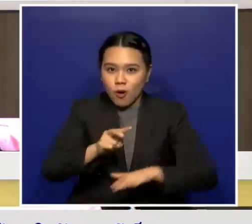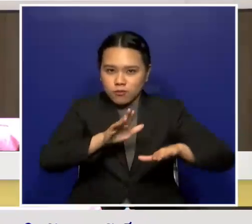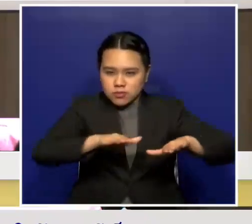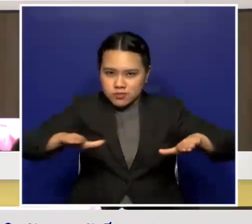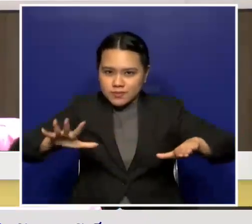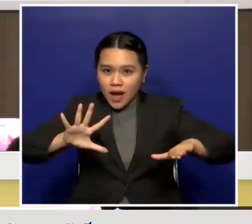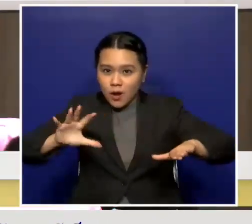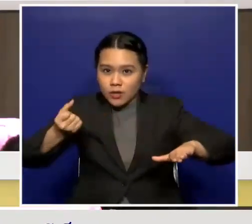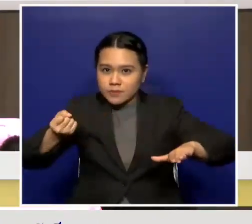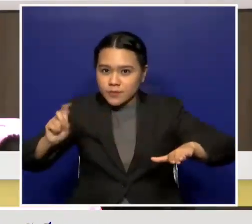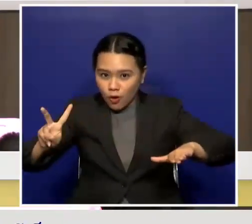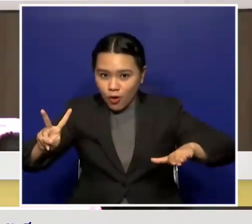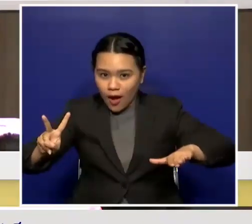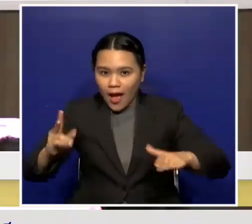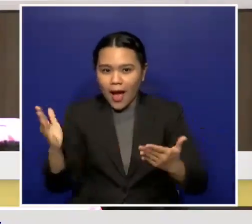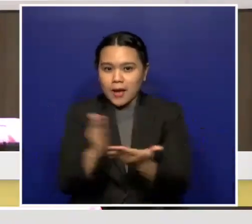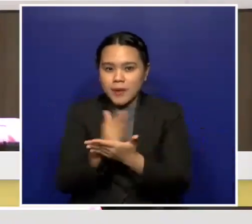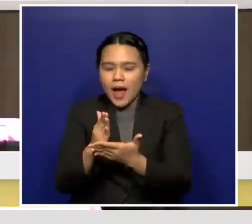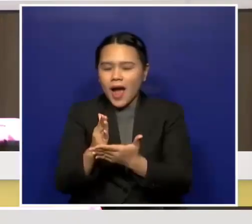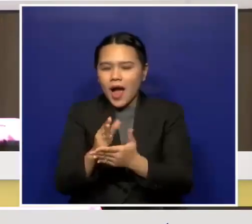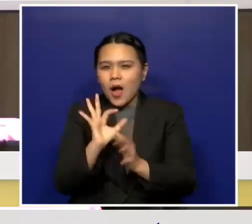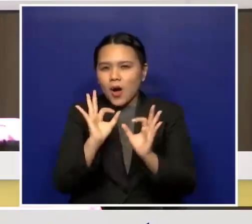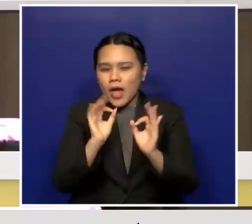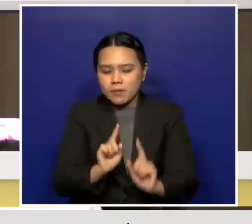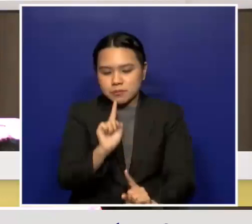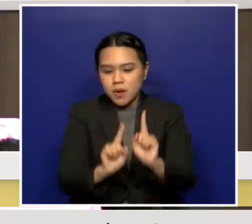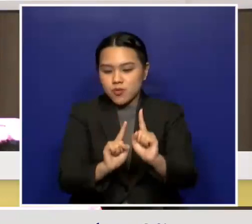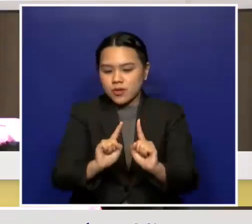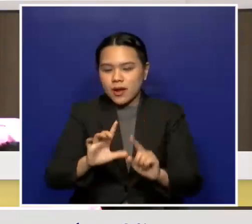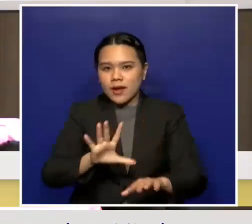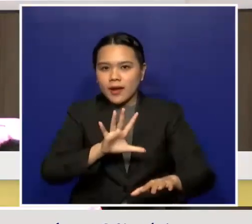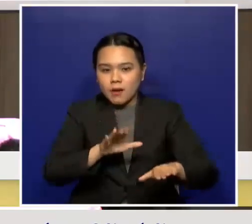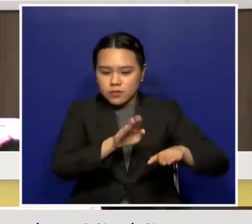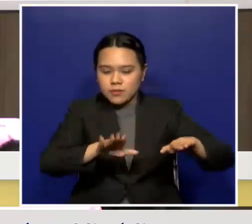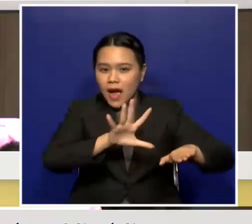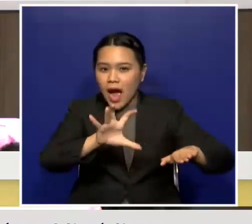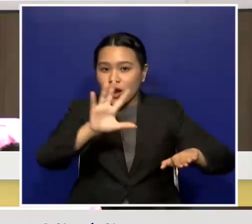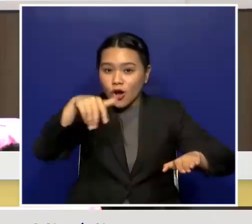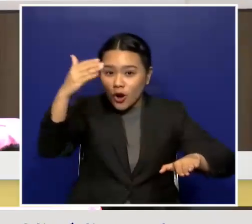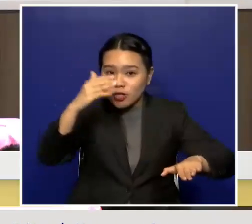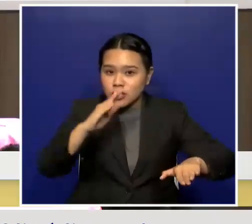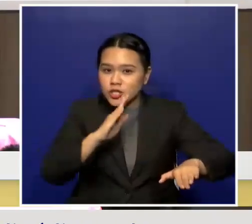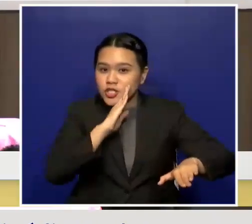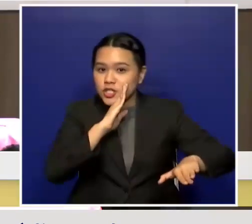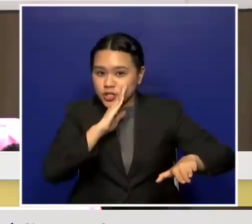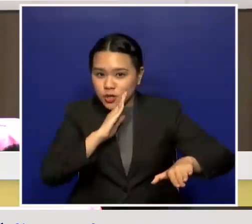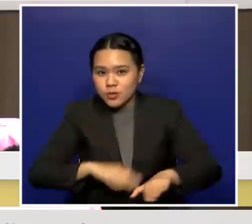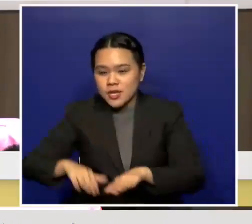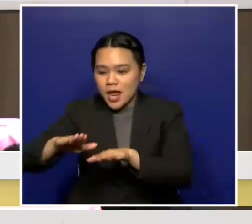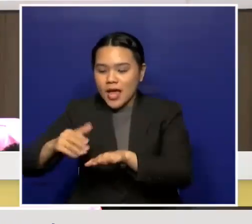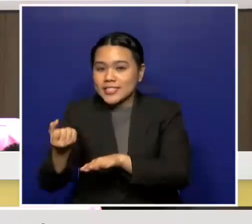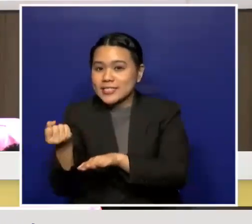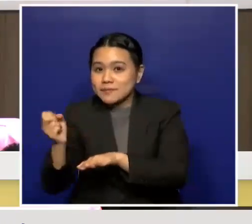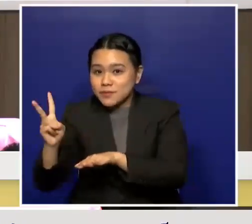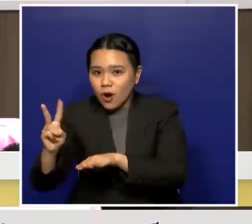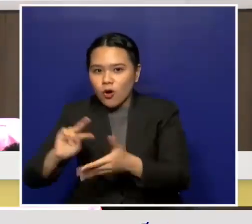ว่าเอาละผ่านเอาประมูลแค่500คันก่อนถ้าอีก12คันใส่ไปมันจะเป็น510ล้าน